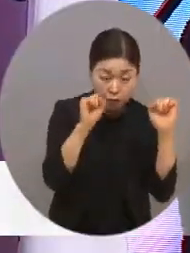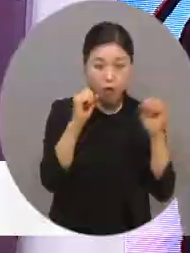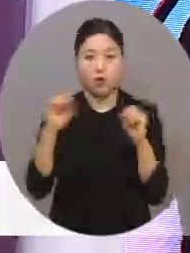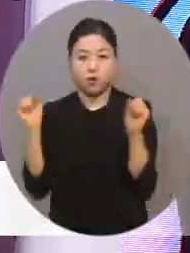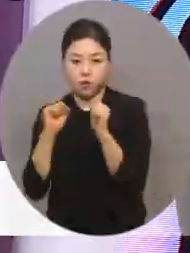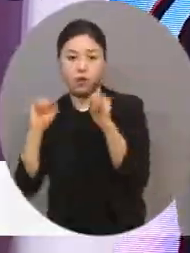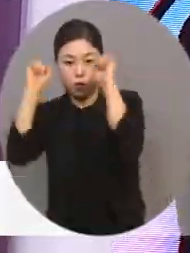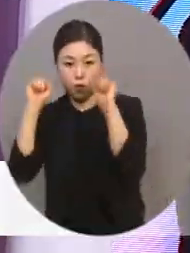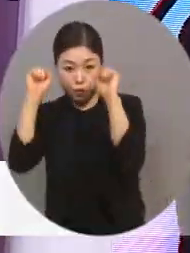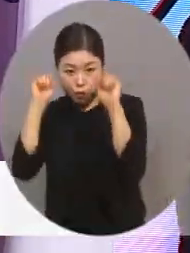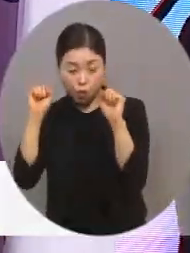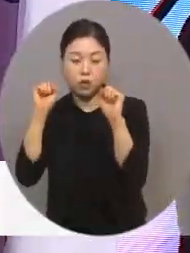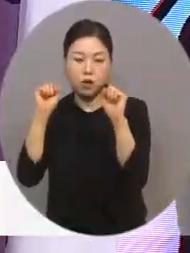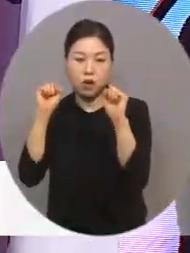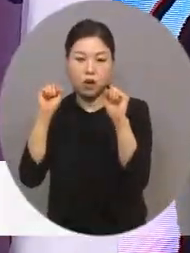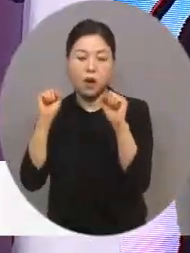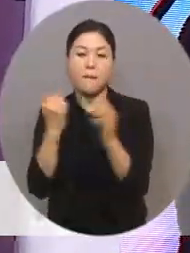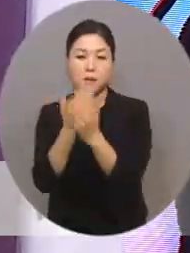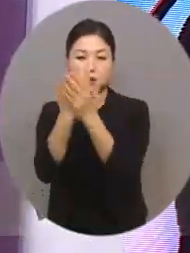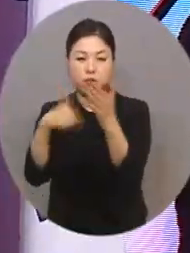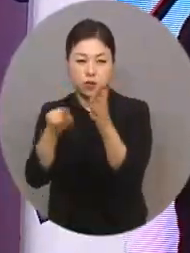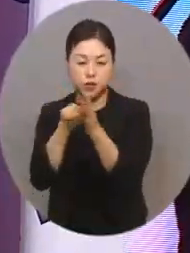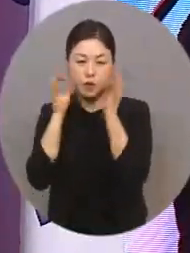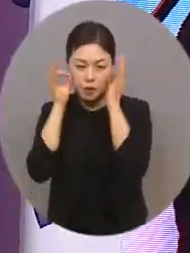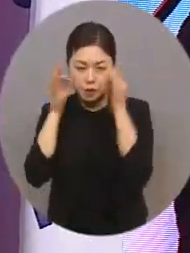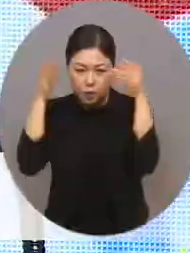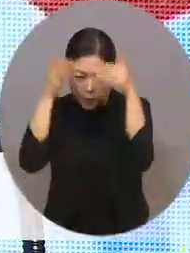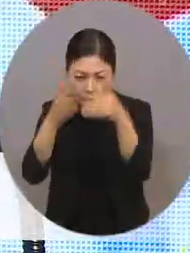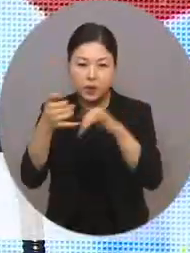스포츠 활성화에도 힘쓰기로 약속했습니다.